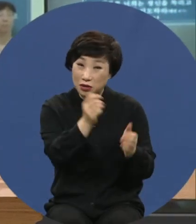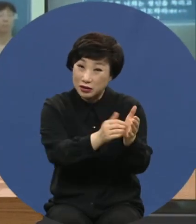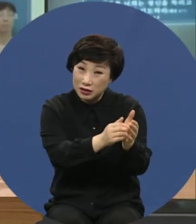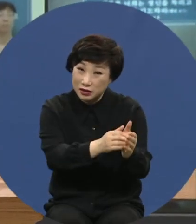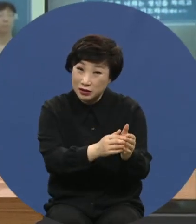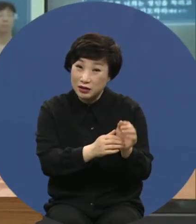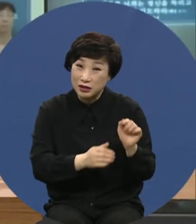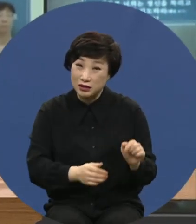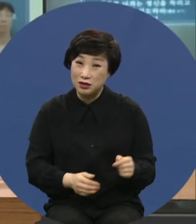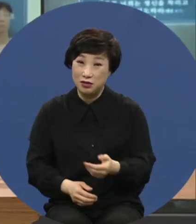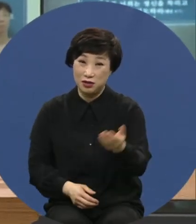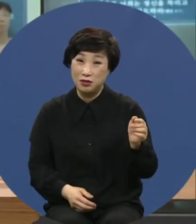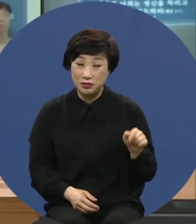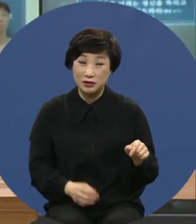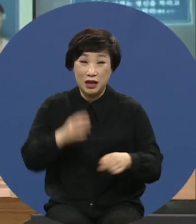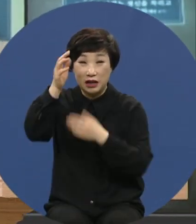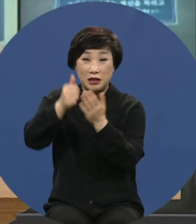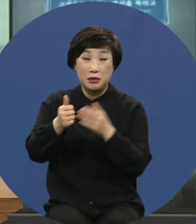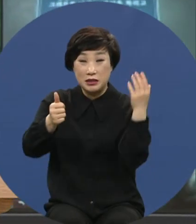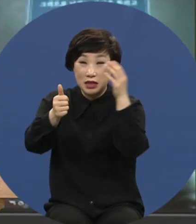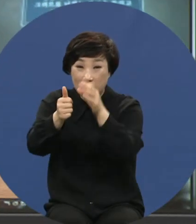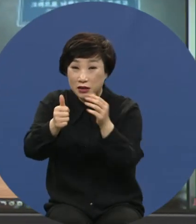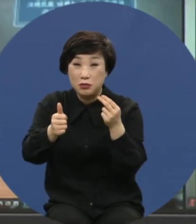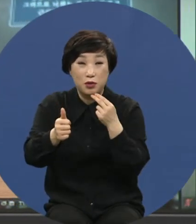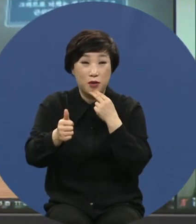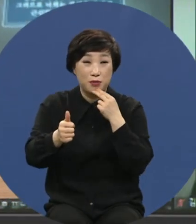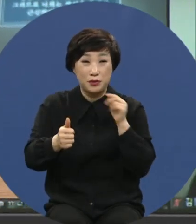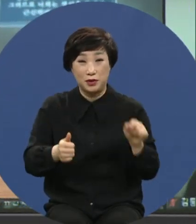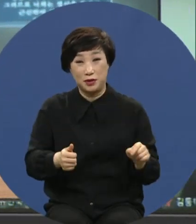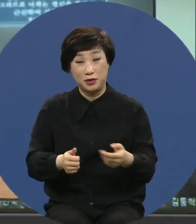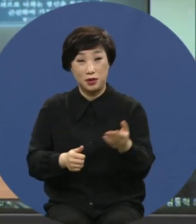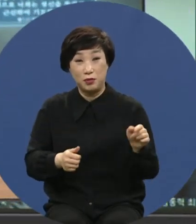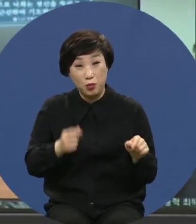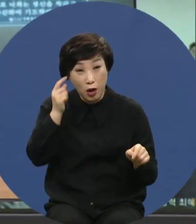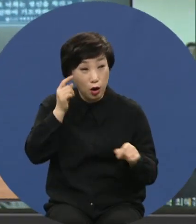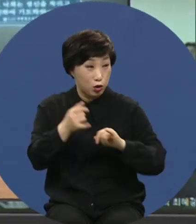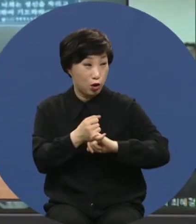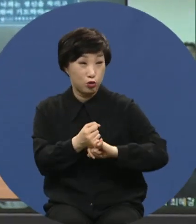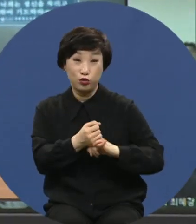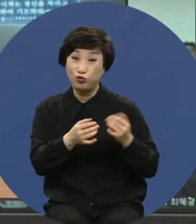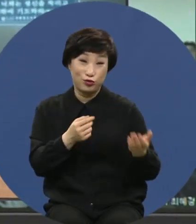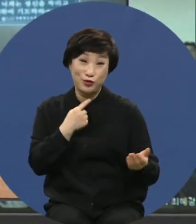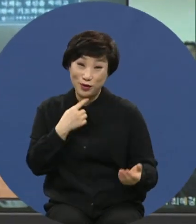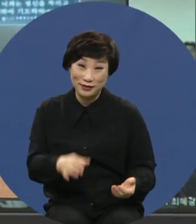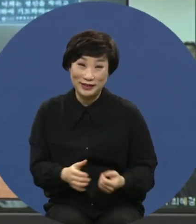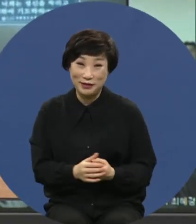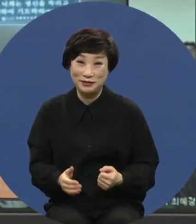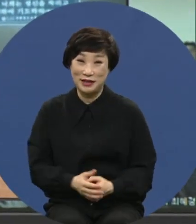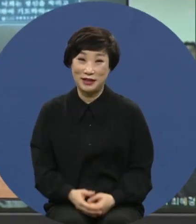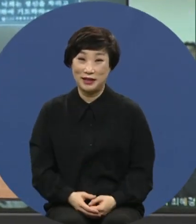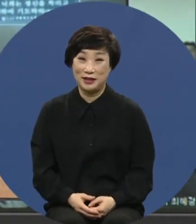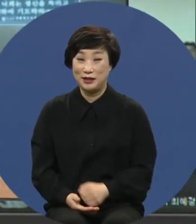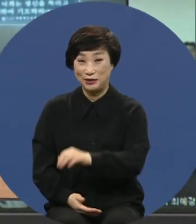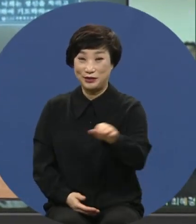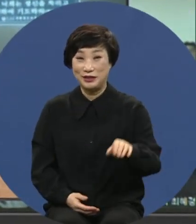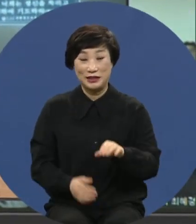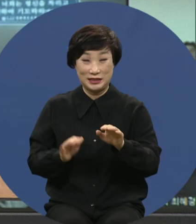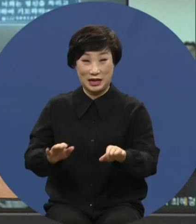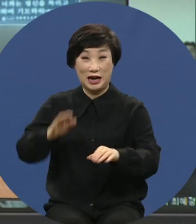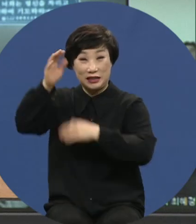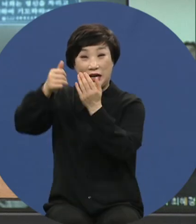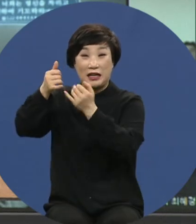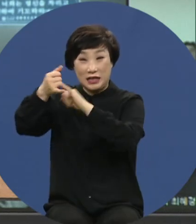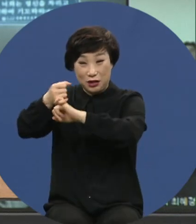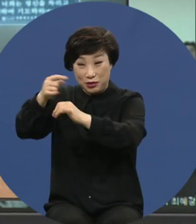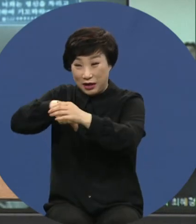불과한 것이요, 하나님이 책임질 수 없는 것은 약속하지 않았기 때문이라 이 말이면, 우리는 하나님과 약속